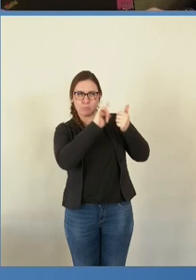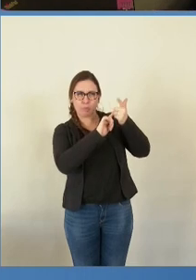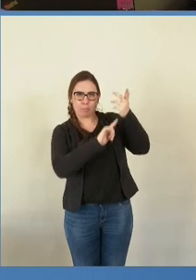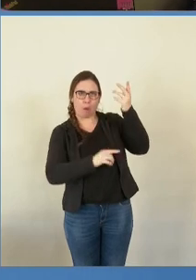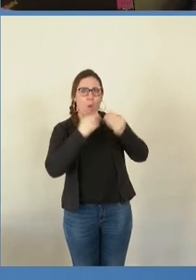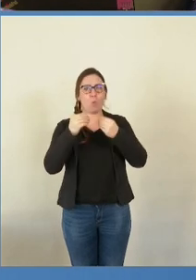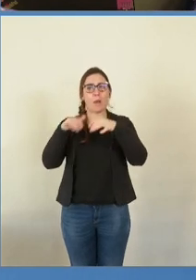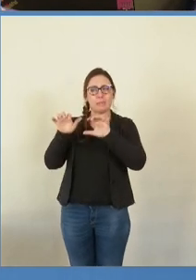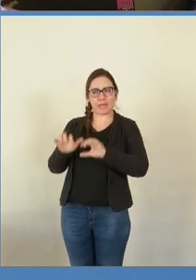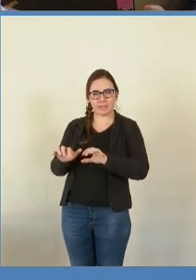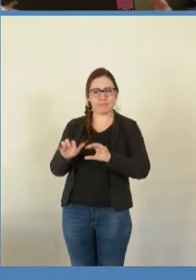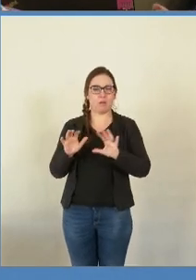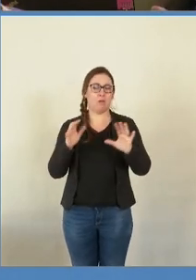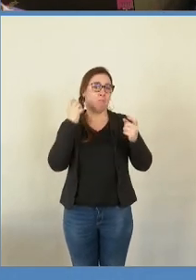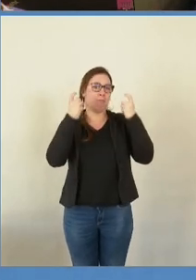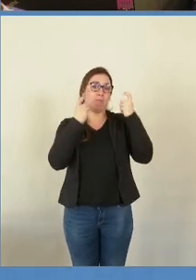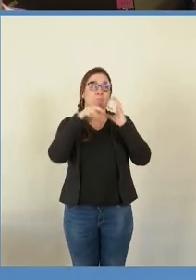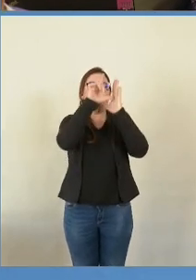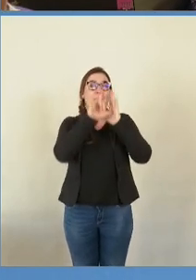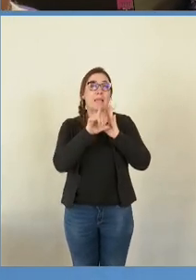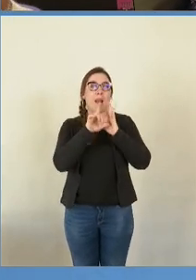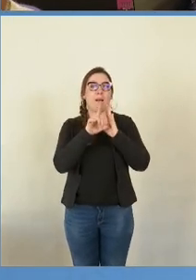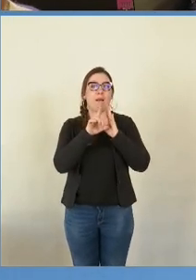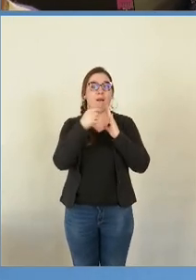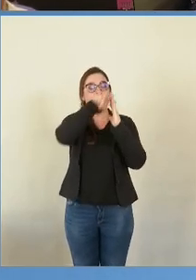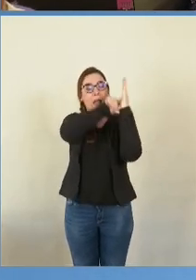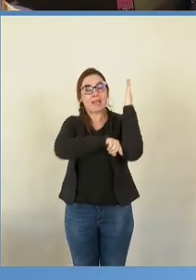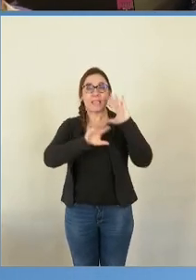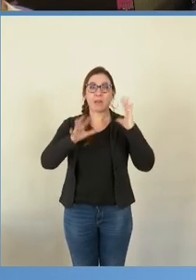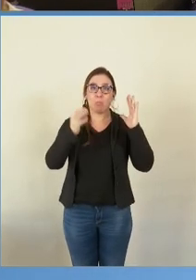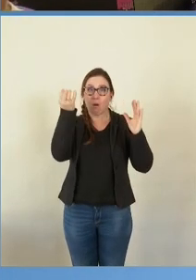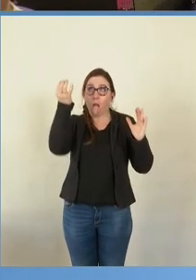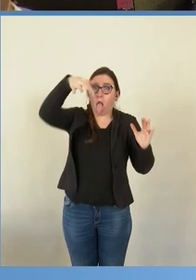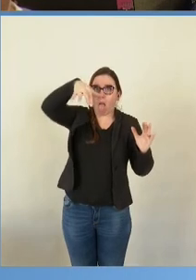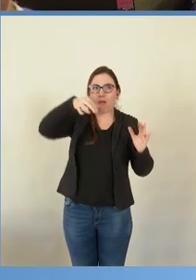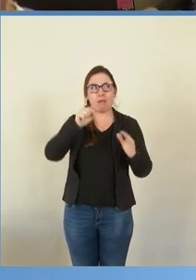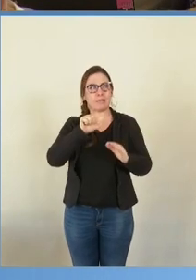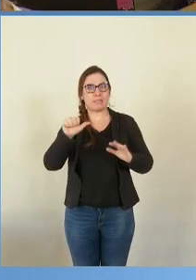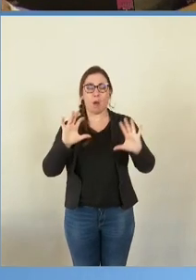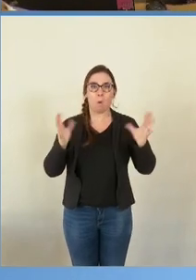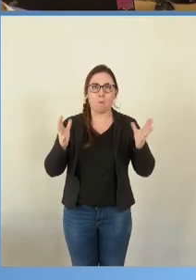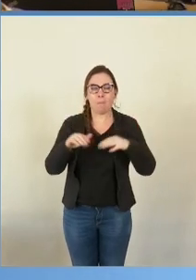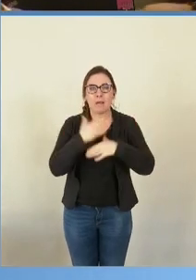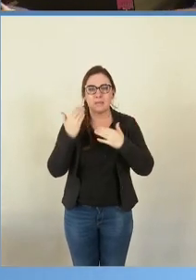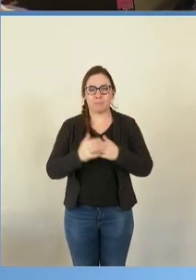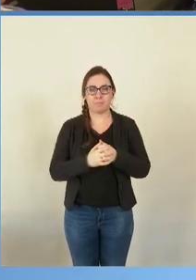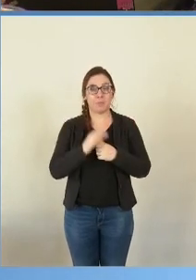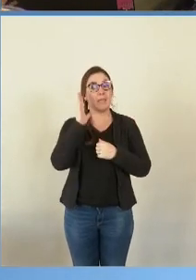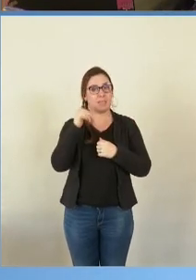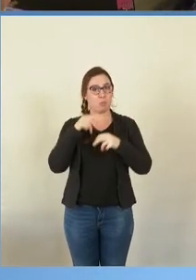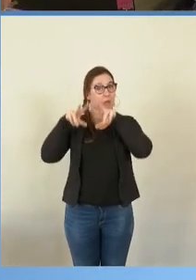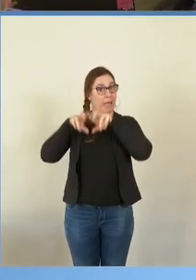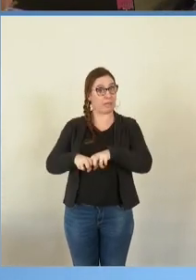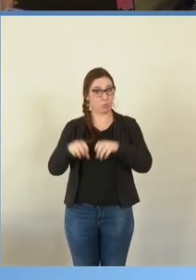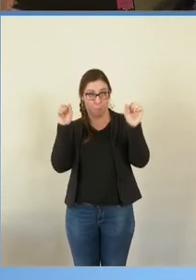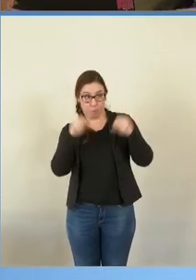autrement de vérifier dans quel cadre légal peut-on lancer une telle innovation sociale c'est tout l'objet de l'étude de faisabilité qui a